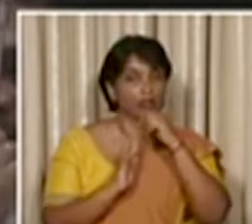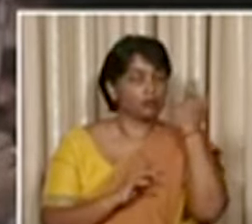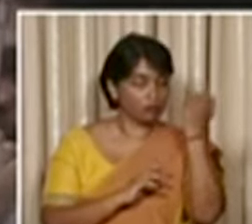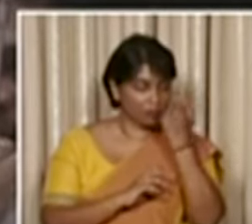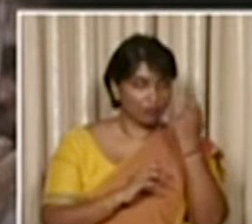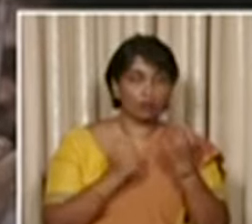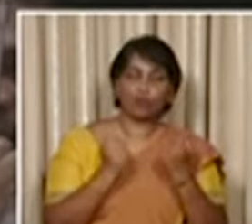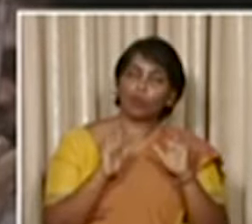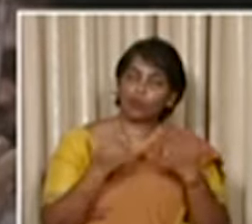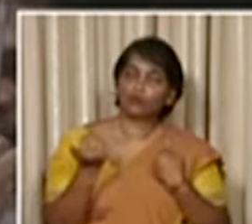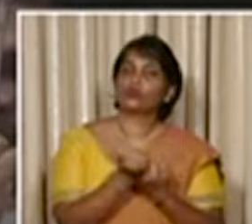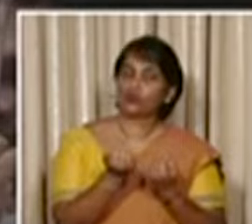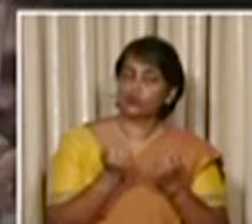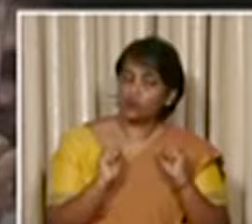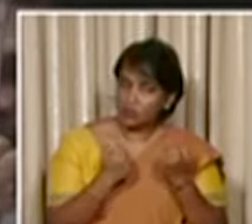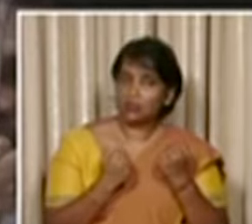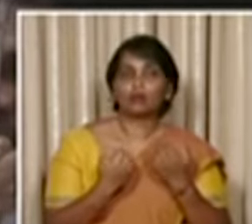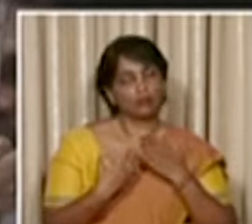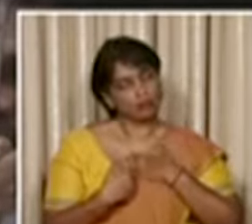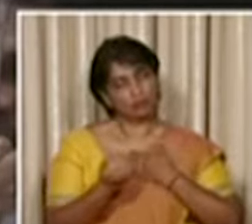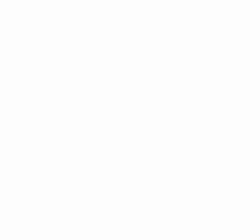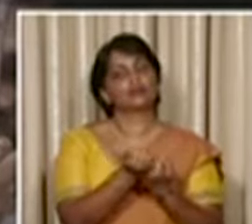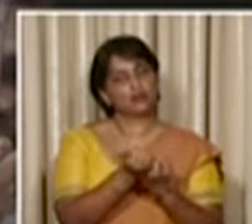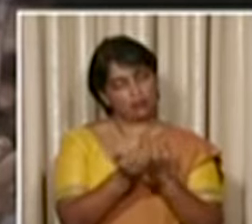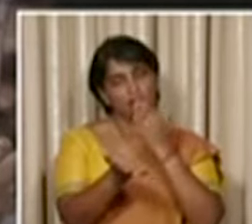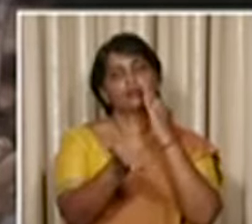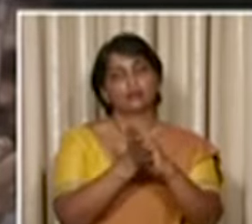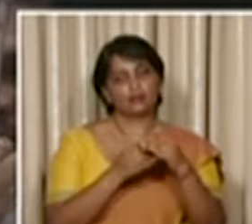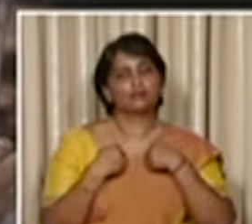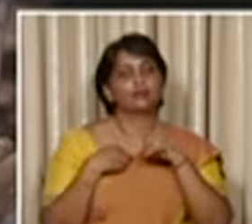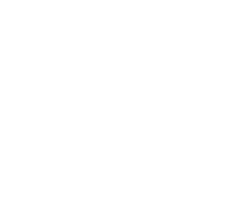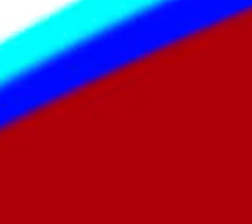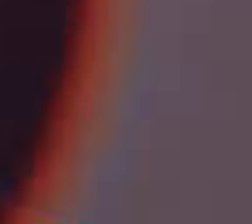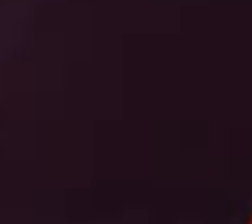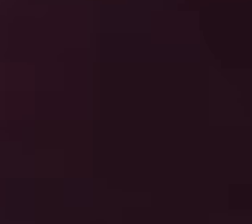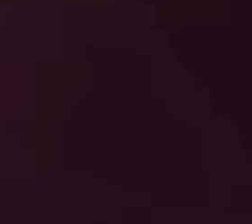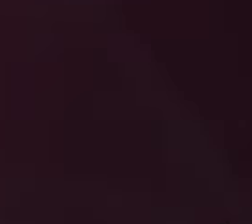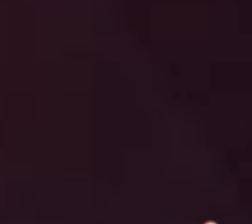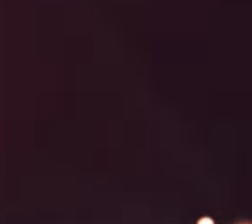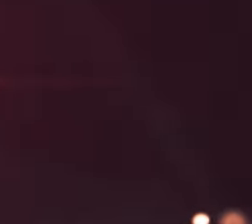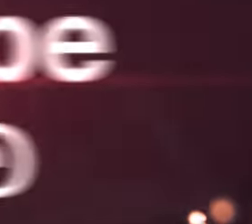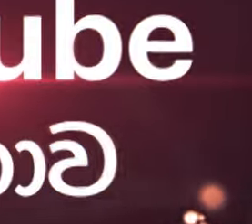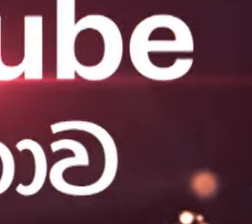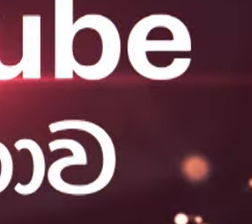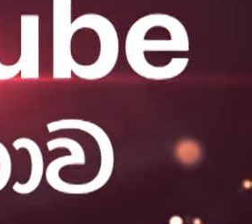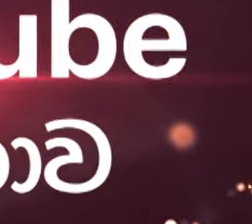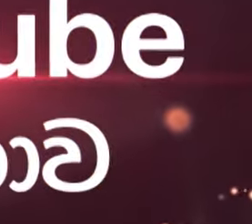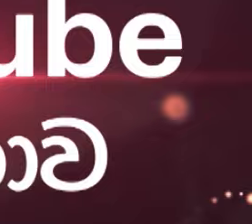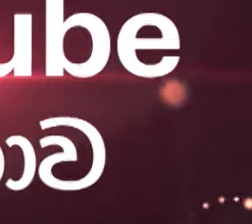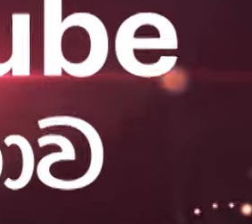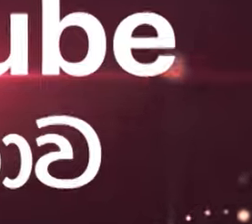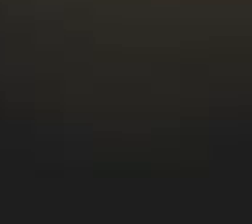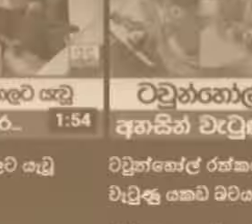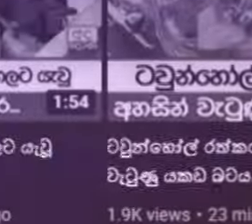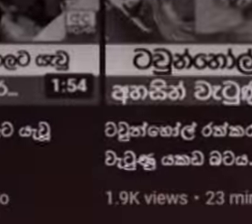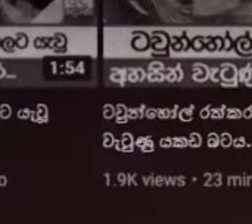ගැනීමට දරන ඕනම උත්සාහයකට මගේ සහයෝගය තියෙනවායි කියලා මම මේ අවස්ථාවේදී සඳහන් කරනවා. අද දෙරණ YouTube